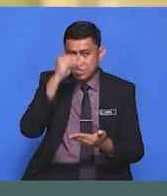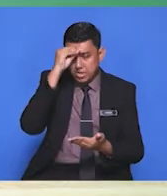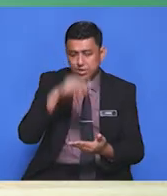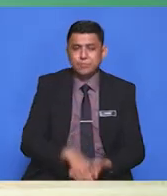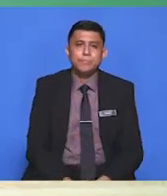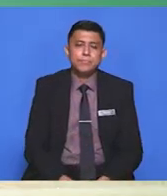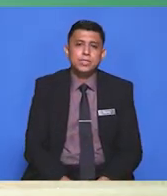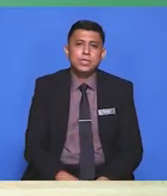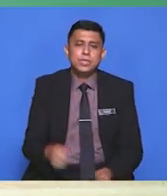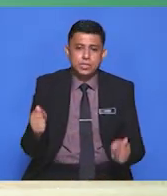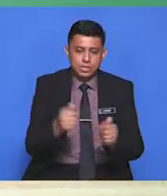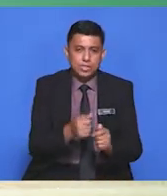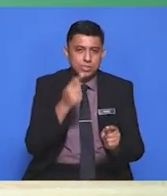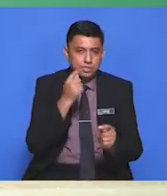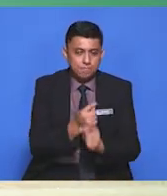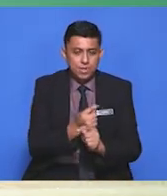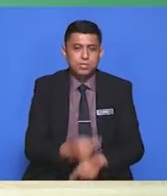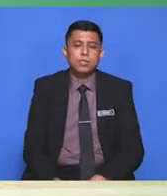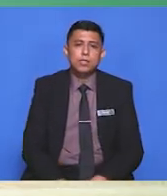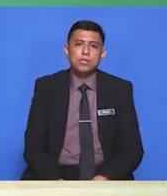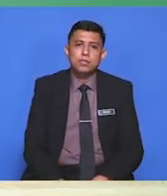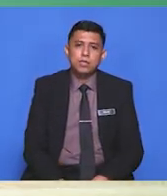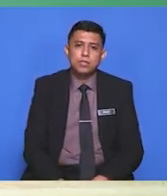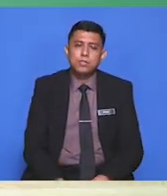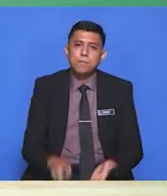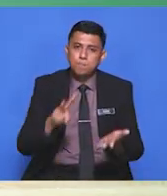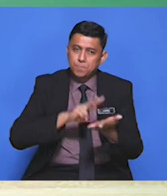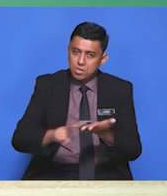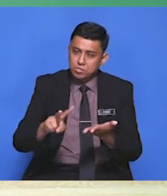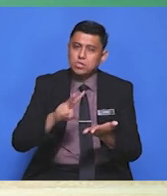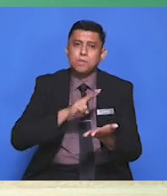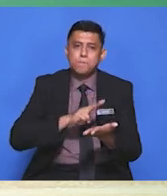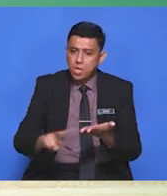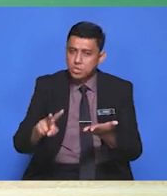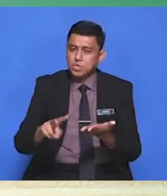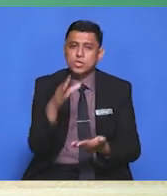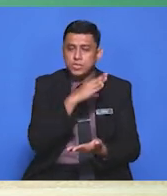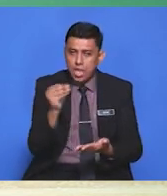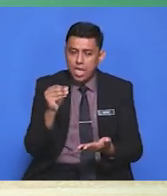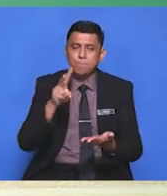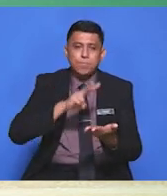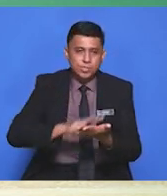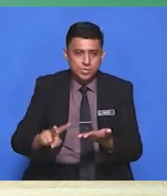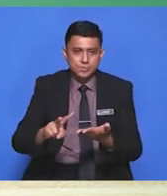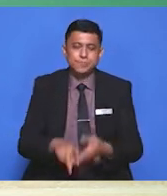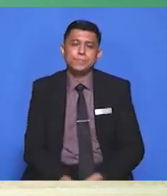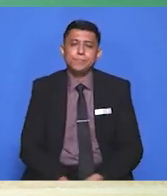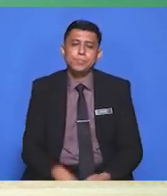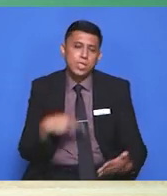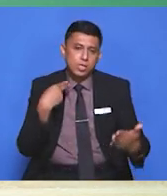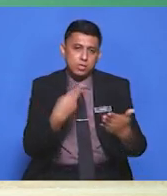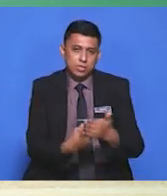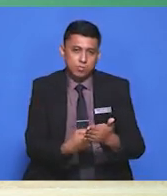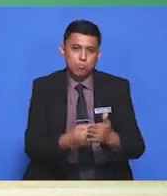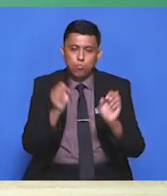tepat. Ingat, pelajar-pelajar semua haruslah baca, baca dan terus membaca sehingga